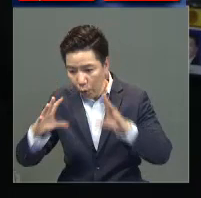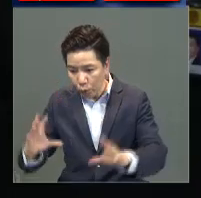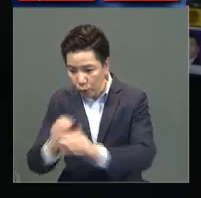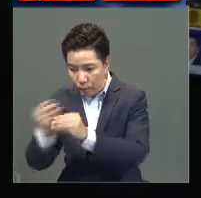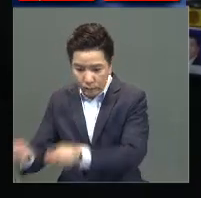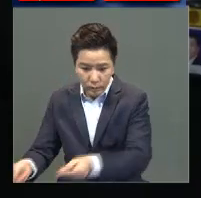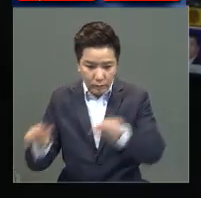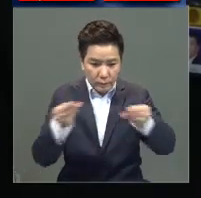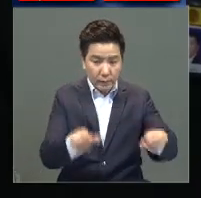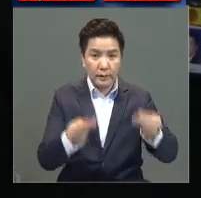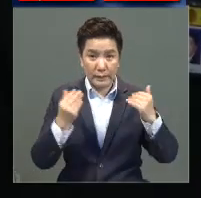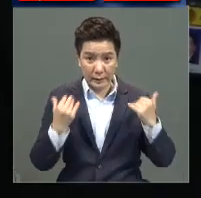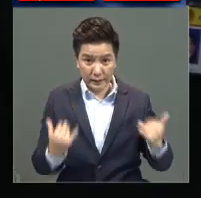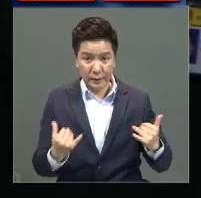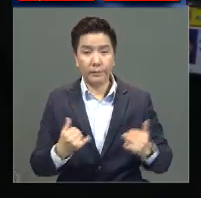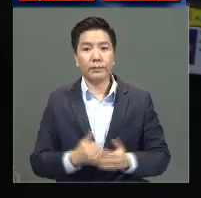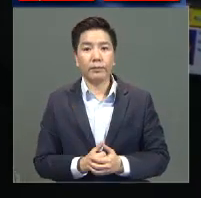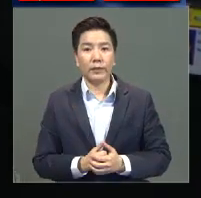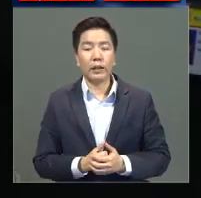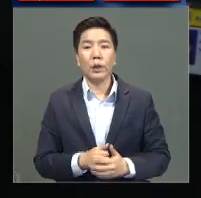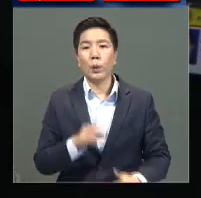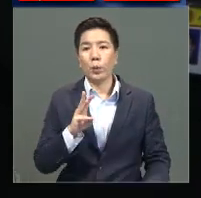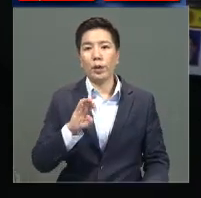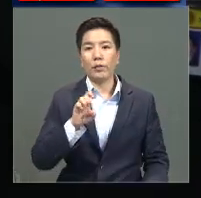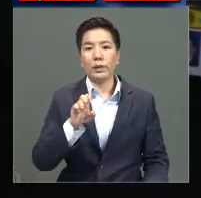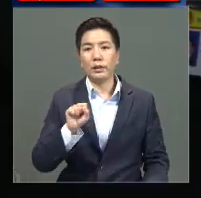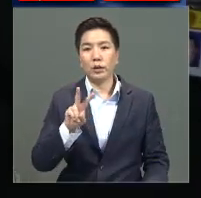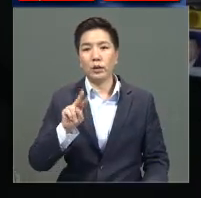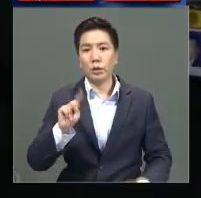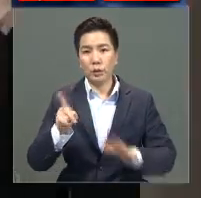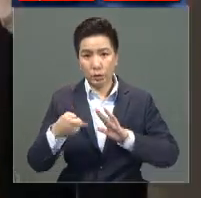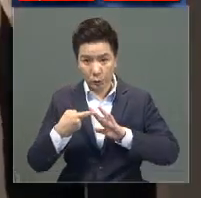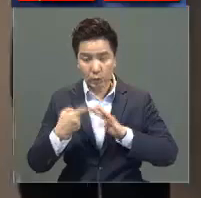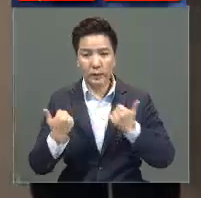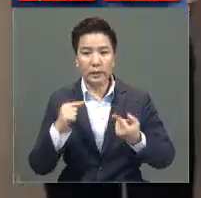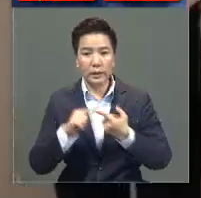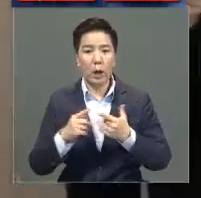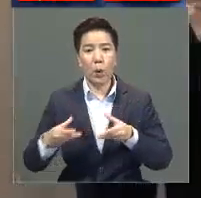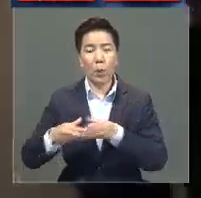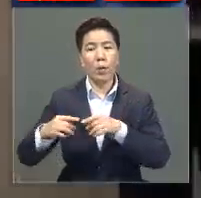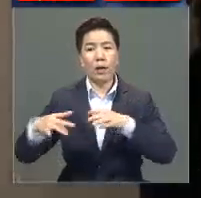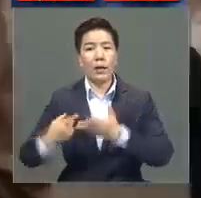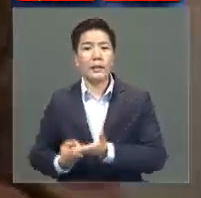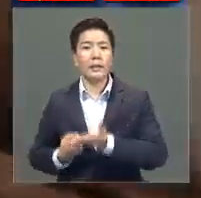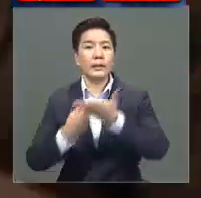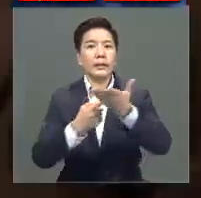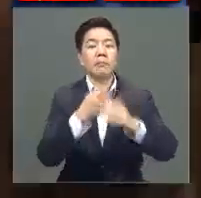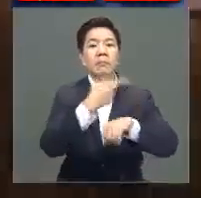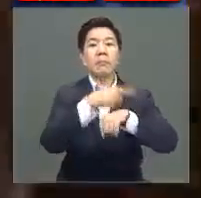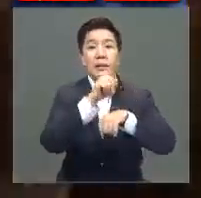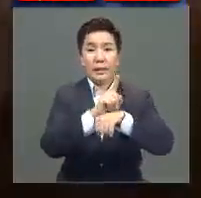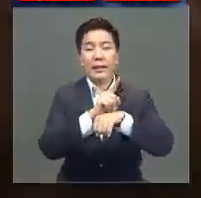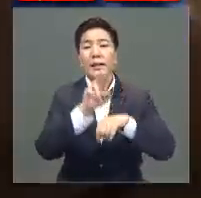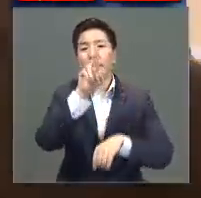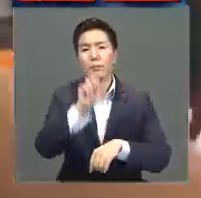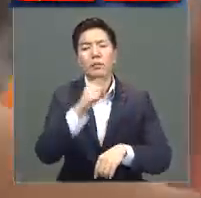ประชุมสภาผู้แทนราษฎรทางด้านนายวิษณุเครืองามรองนายกรัฐมนตรีกล่าวครับว่าการยื่นยติของฝ่ายค้านต่อประธานสภานั้นเป็นเรื่องของฝ่ายค้